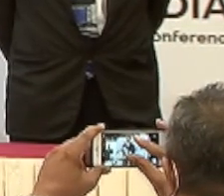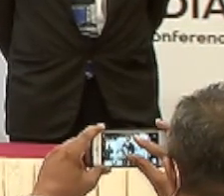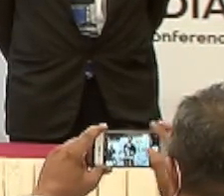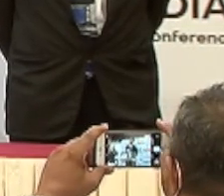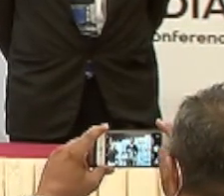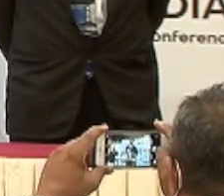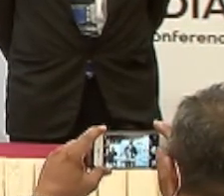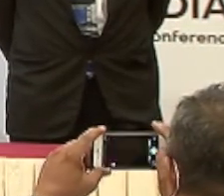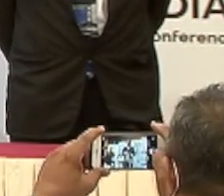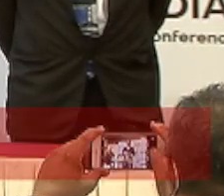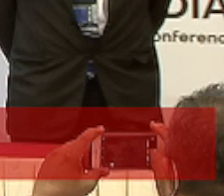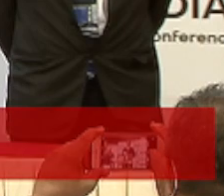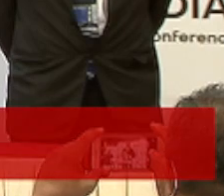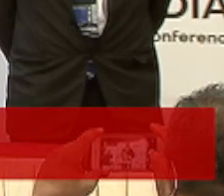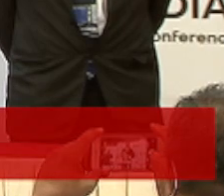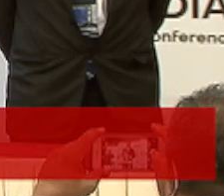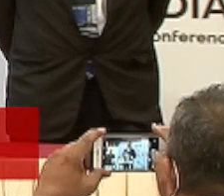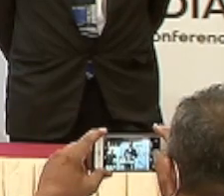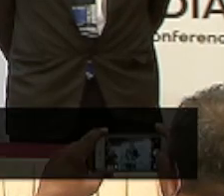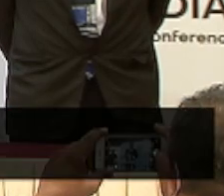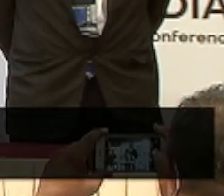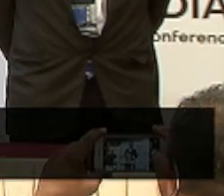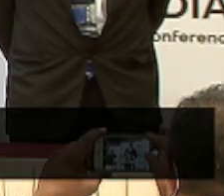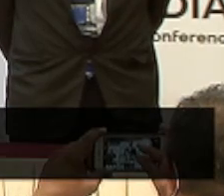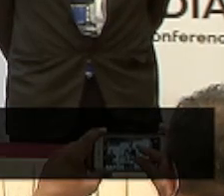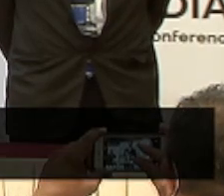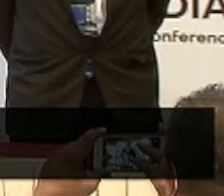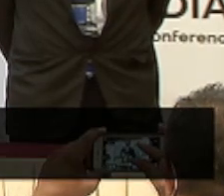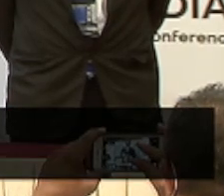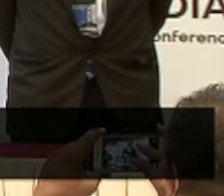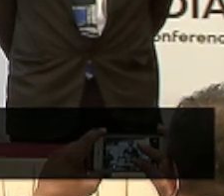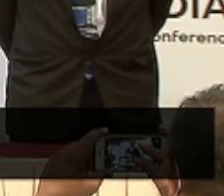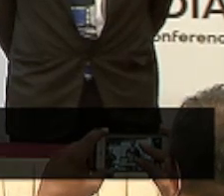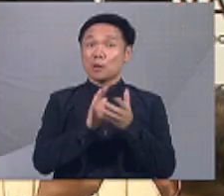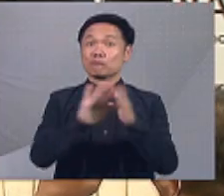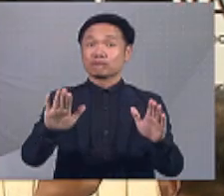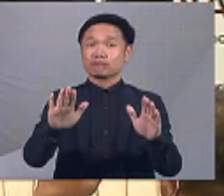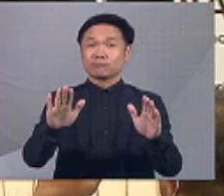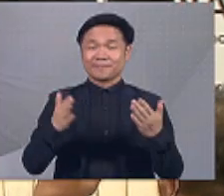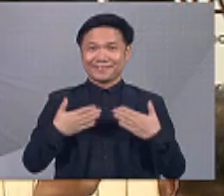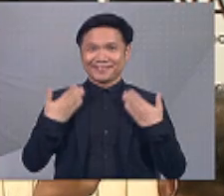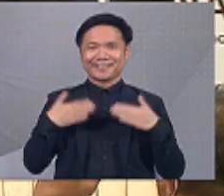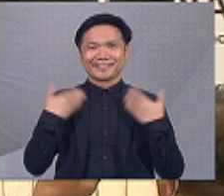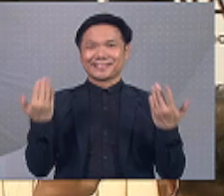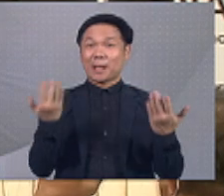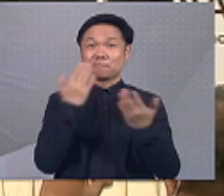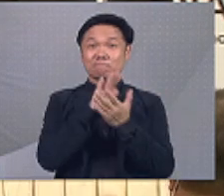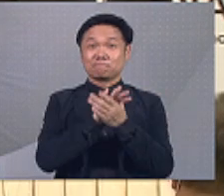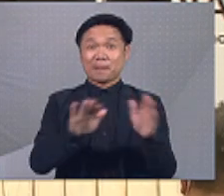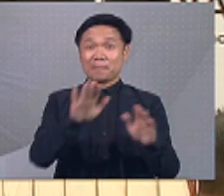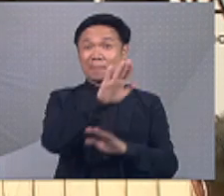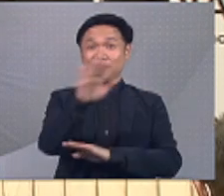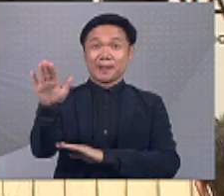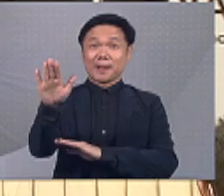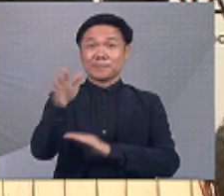jelek Rohman Rohim Assalamualaikum warahmatullahi ta'ala wabarakatuh salam sejahtera dan selamat petang kepada seluruh